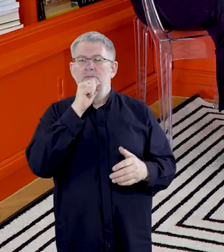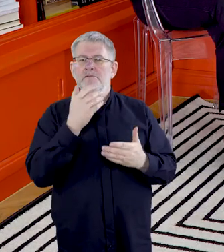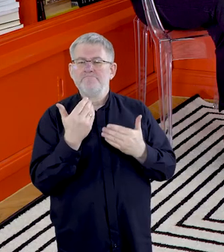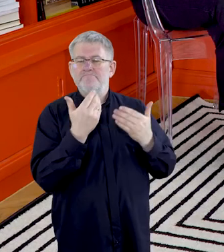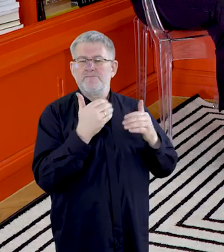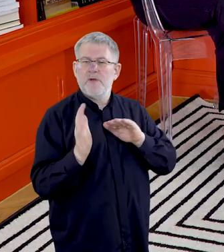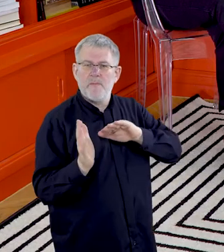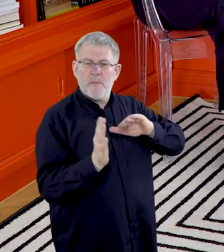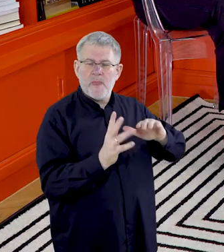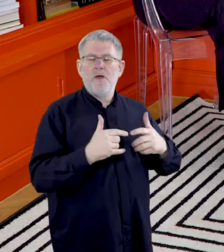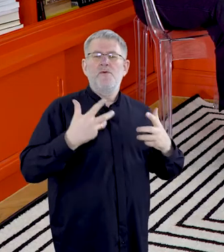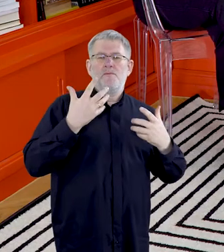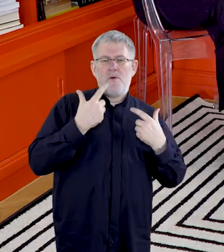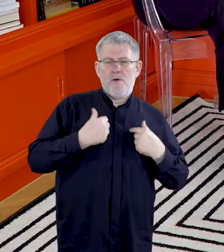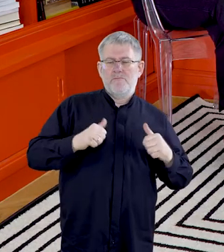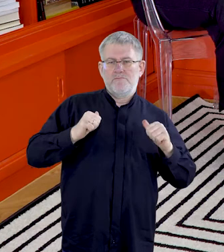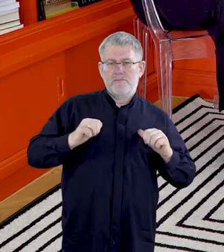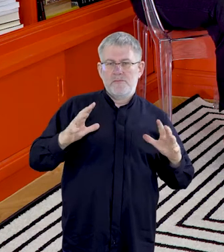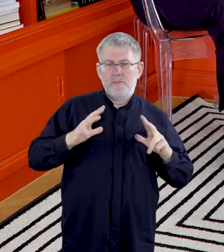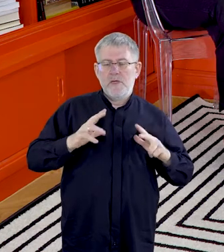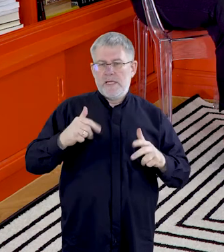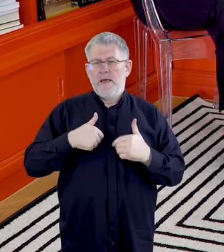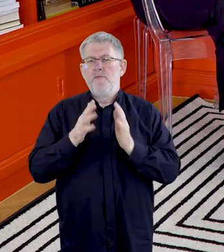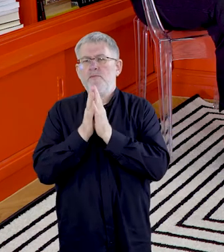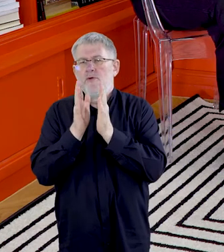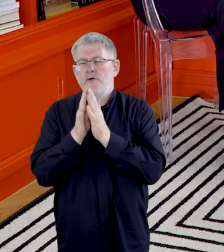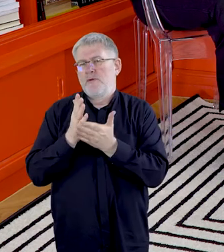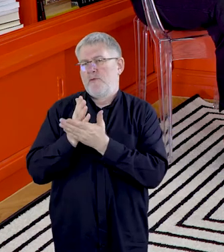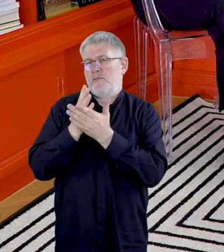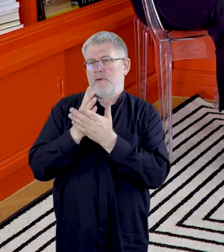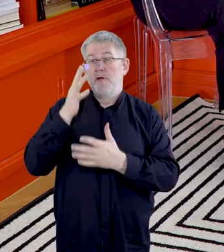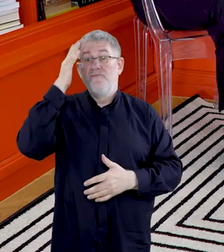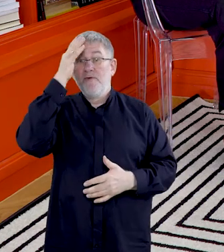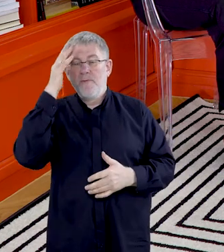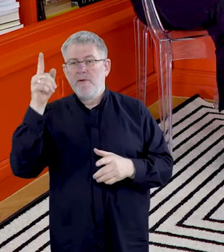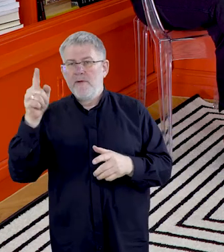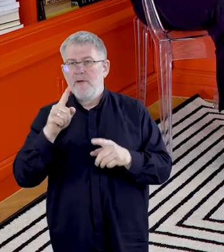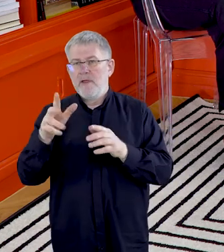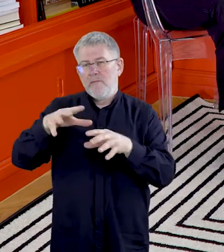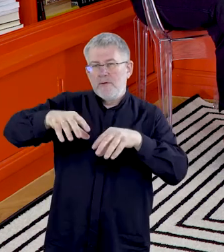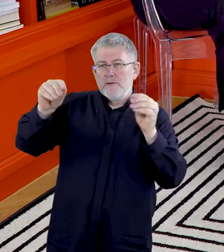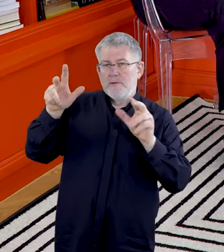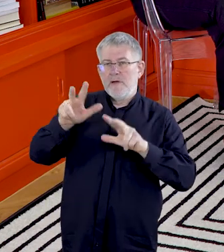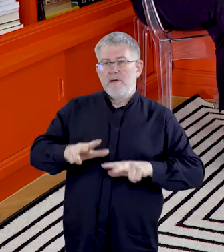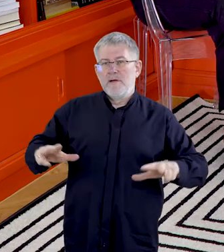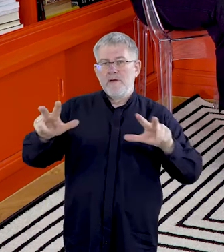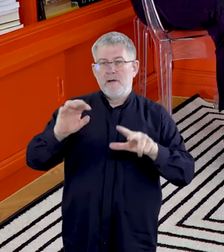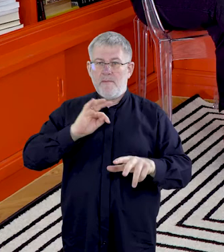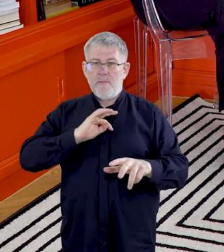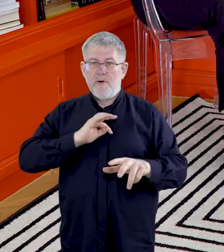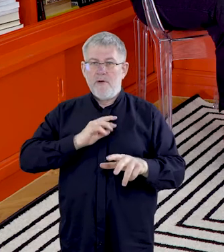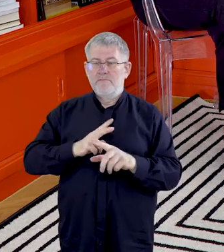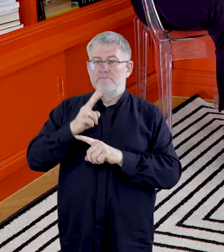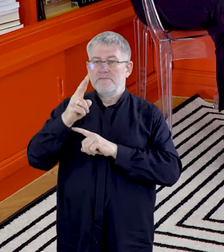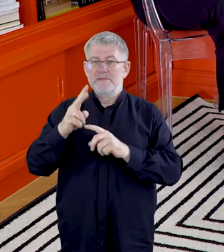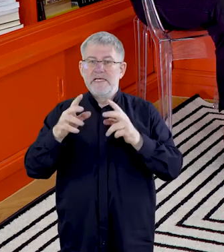bo to ja bym prosiła o to wsparcie i wyobraźcie sobie, że tam na początku w tej rodzinie moje wizyty na